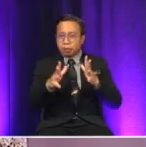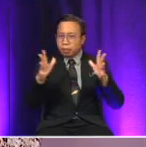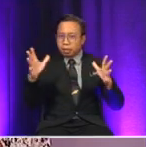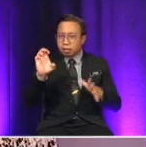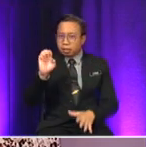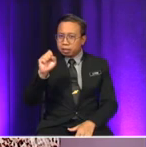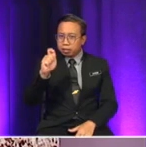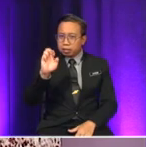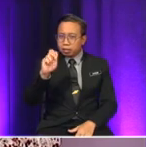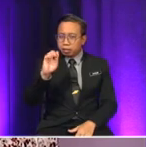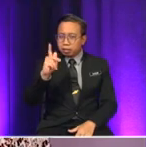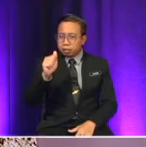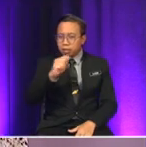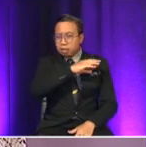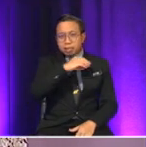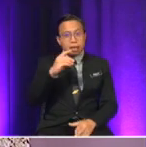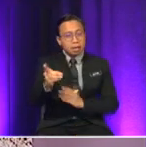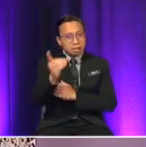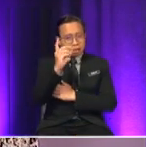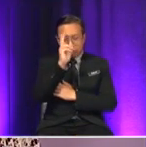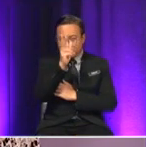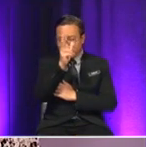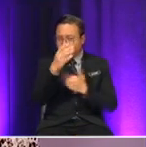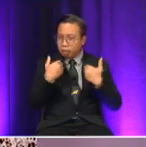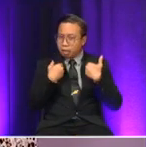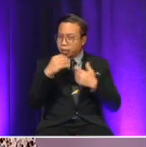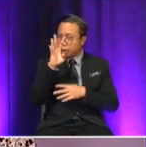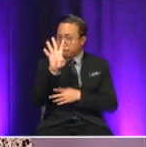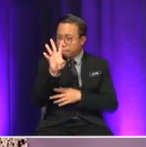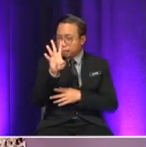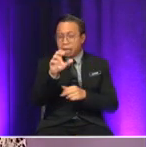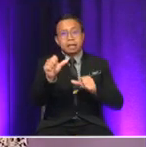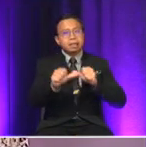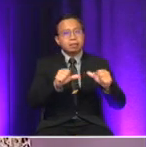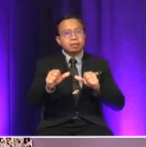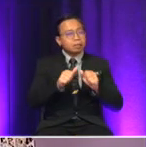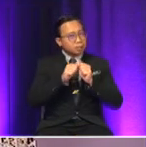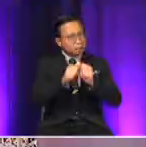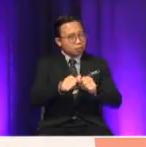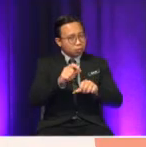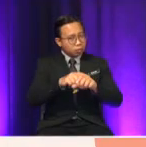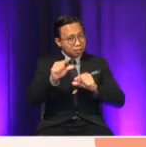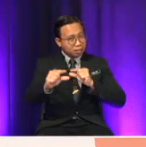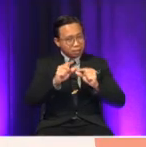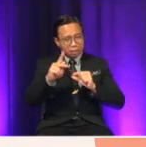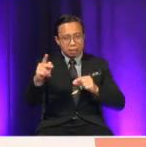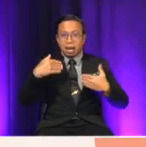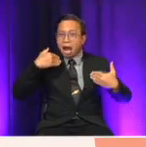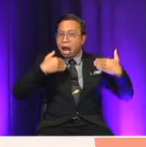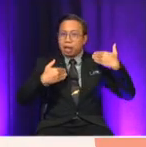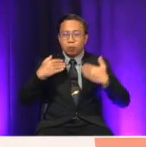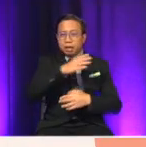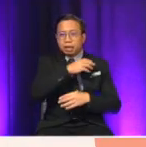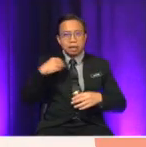dan juga daya kreatif kanak-kanak. Ada empat aktiviti iaitu mengikut pergerakan gaya haiwan dan juga